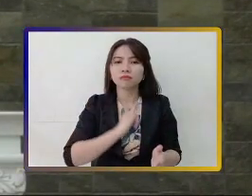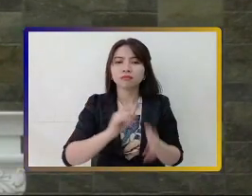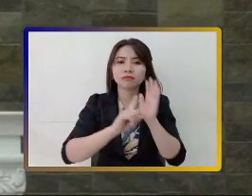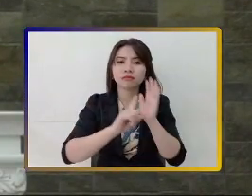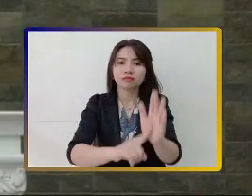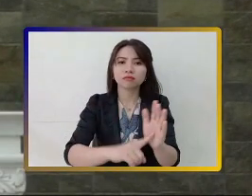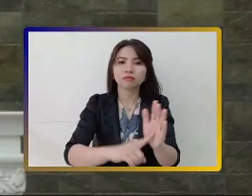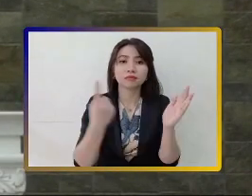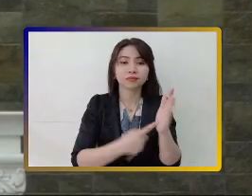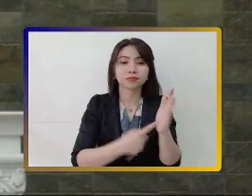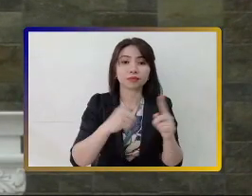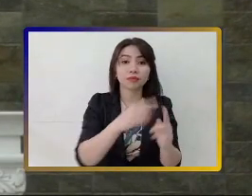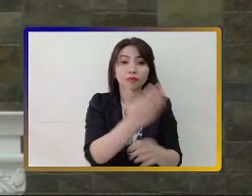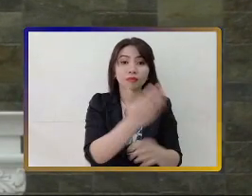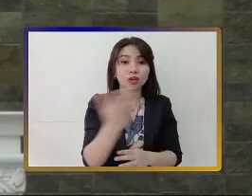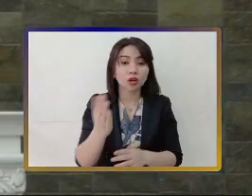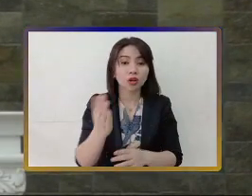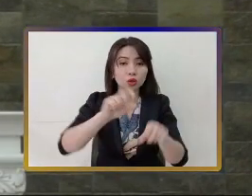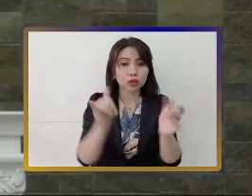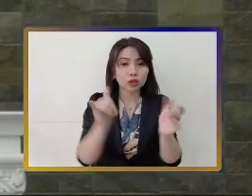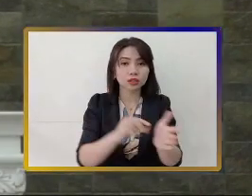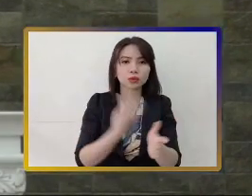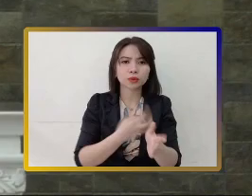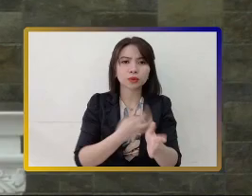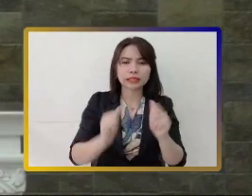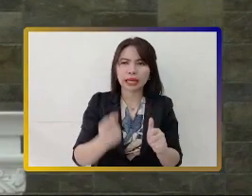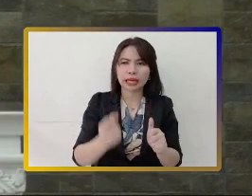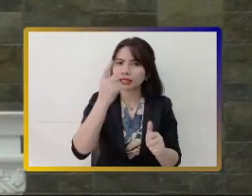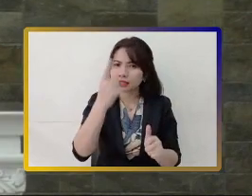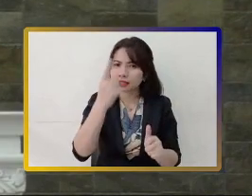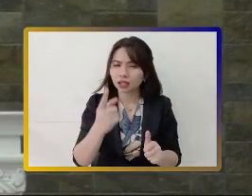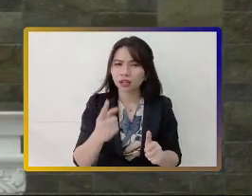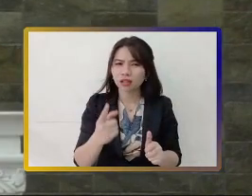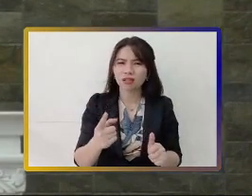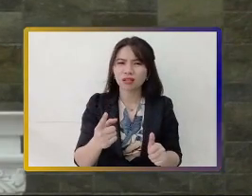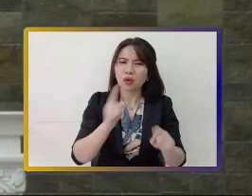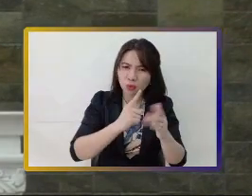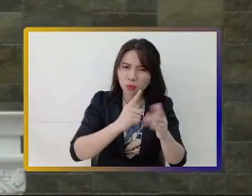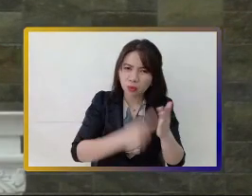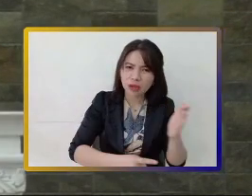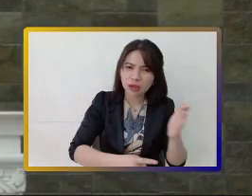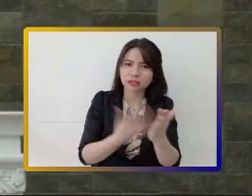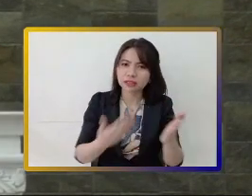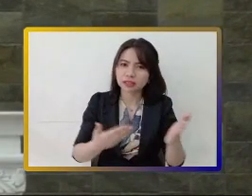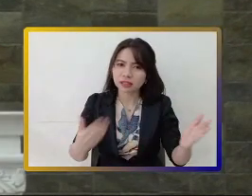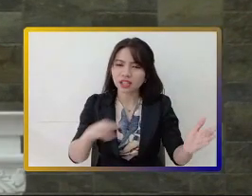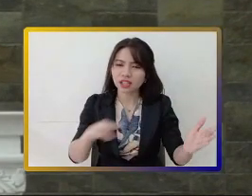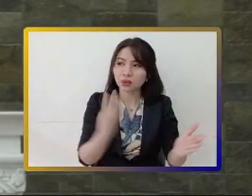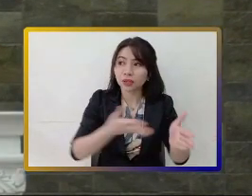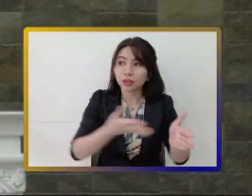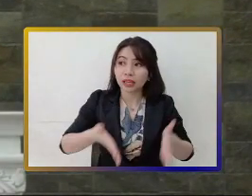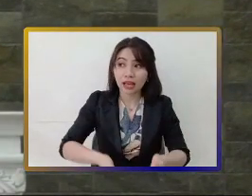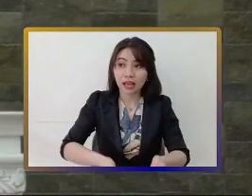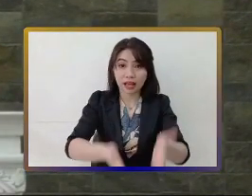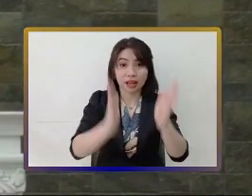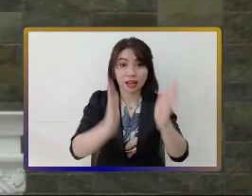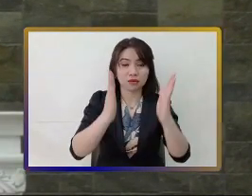maunawaan po natin kung ano ngayon ang pinahihintulutan natin. Maybe you are making an adjustment right